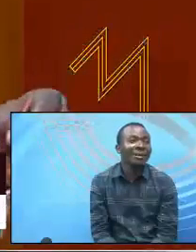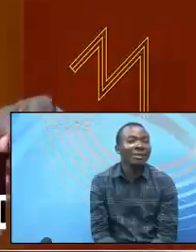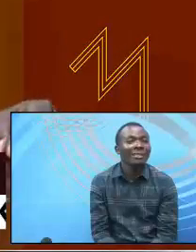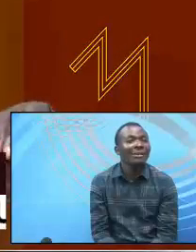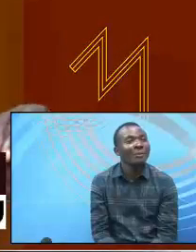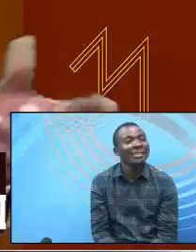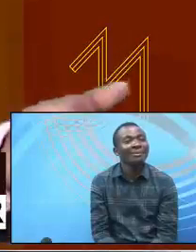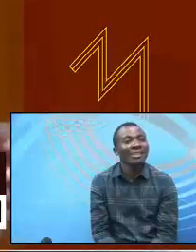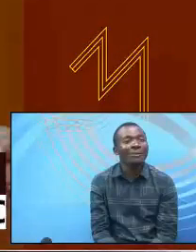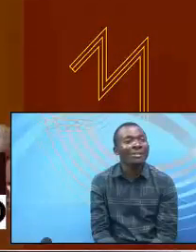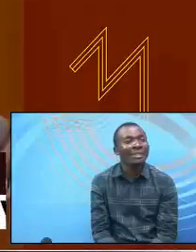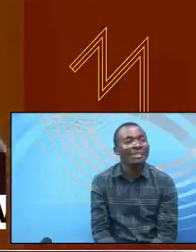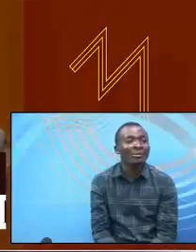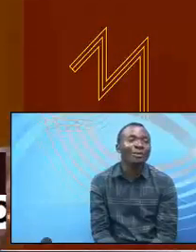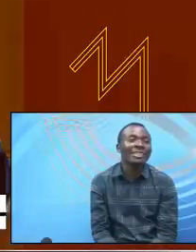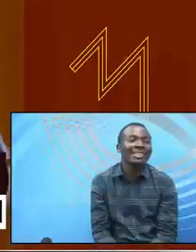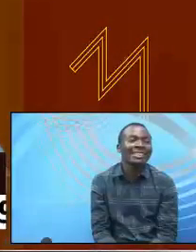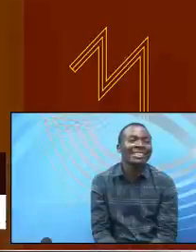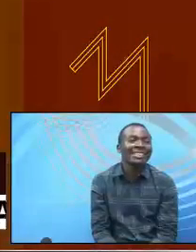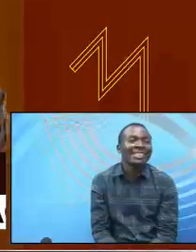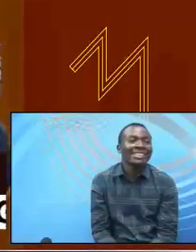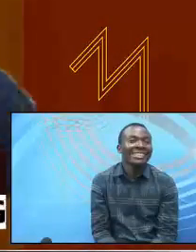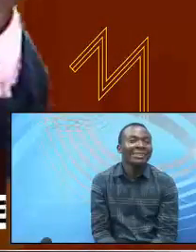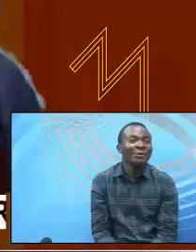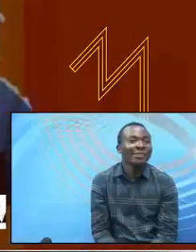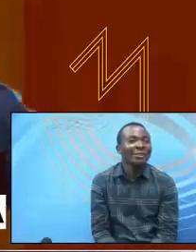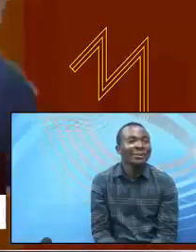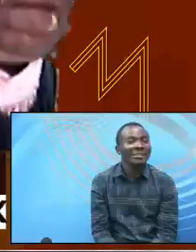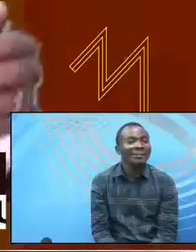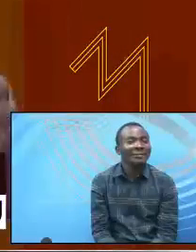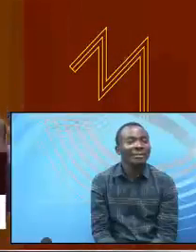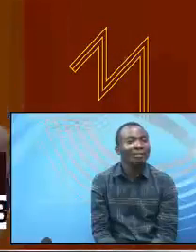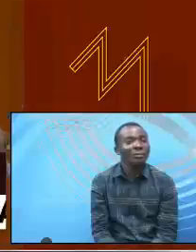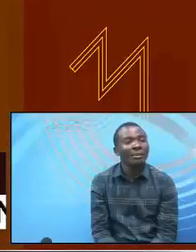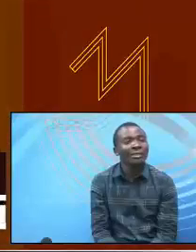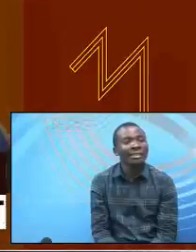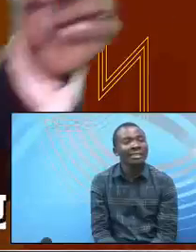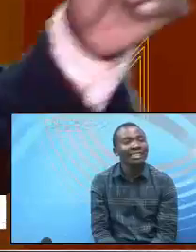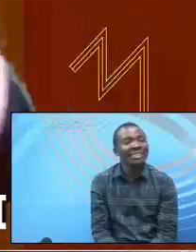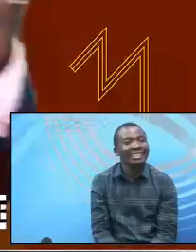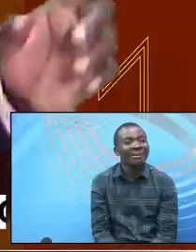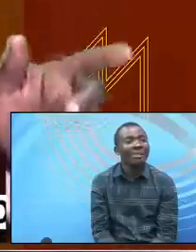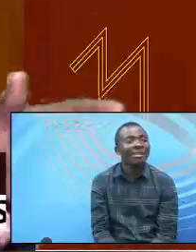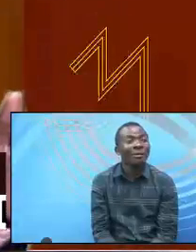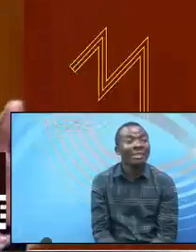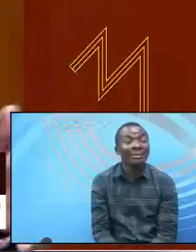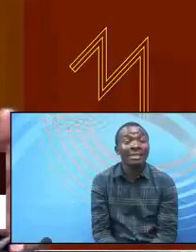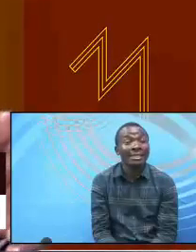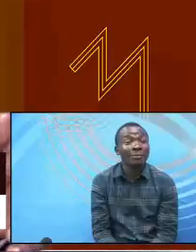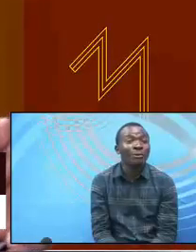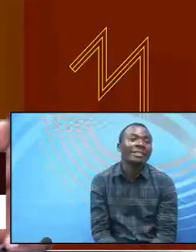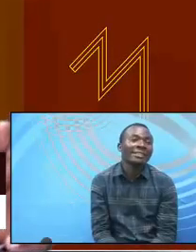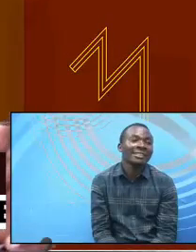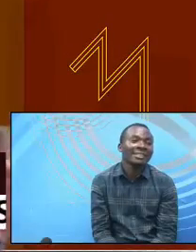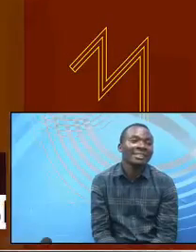Ubwo rero bavuga ngo sigamo metero imwe, ubwo se wayisigamo gute? Urumva ko wamuyobora gute? Metero